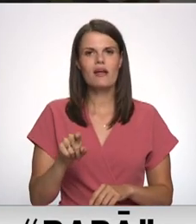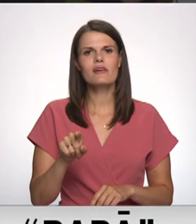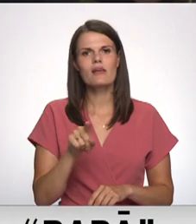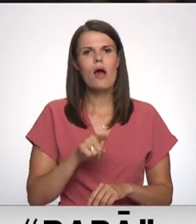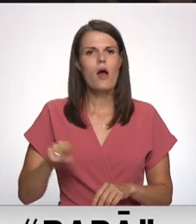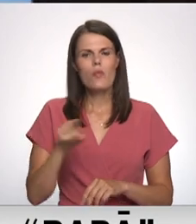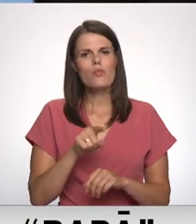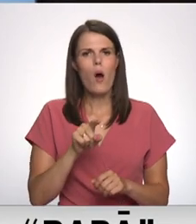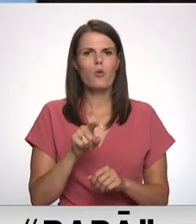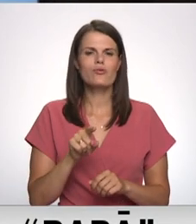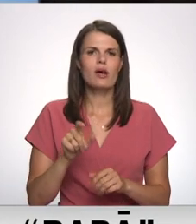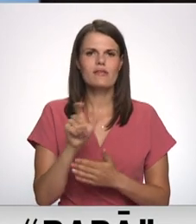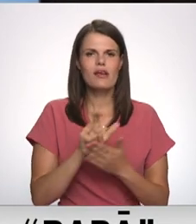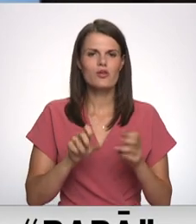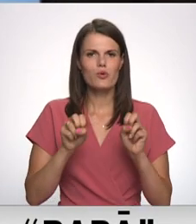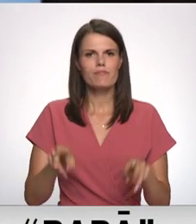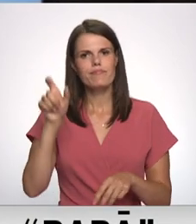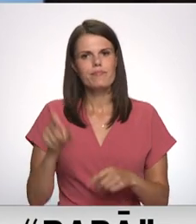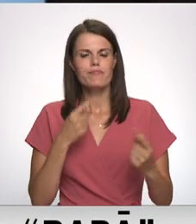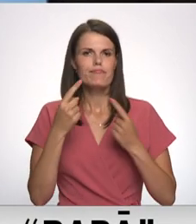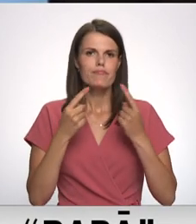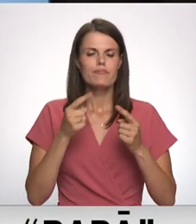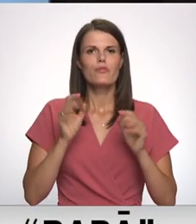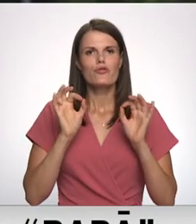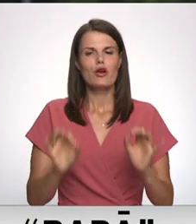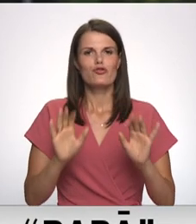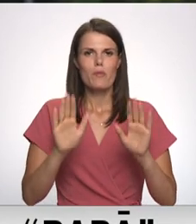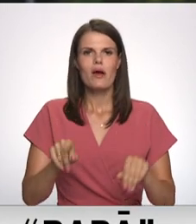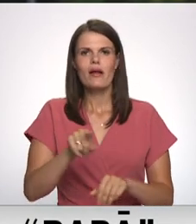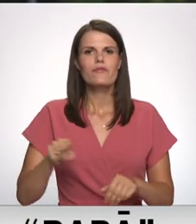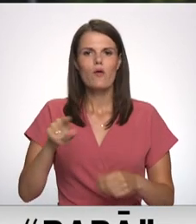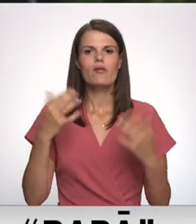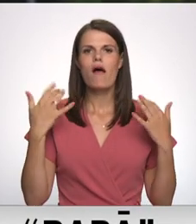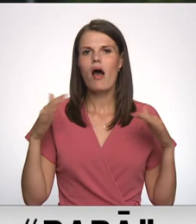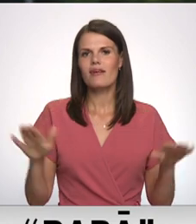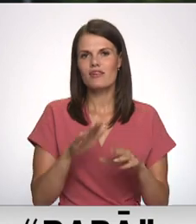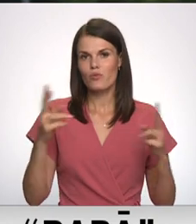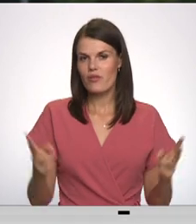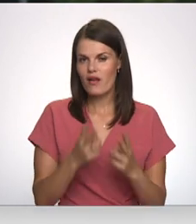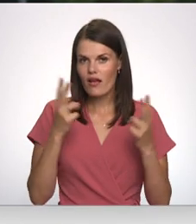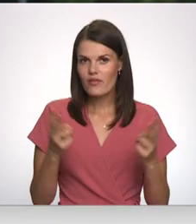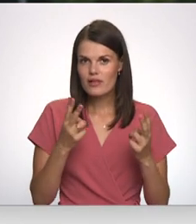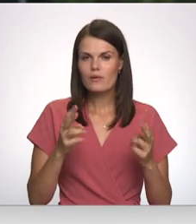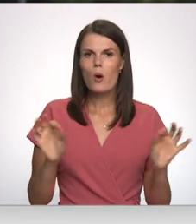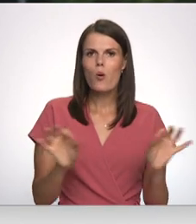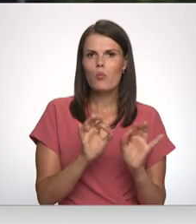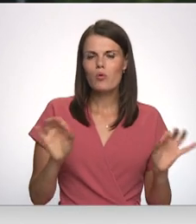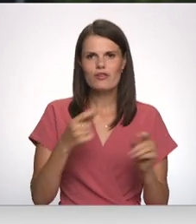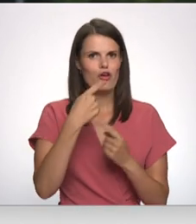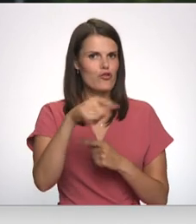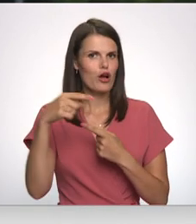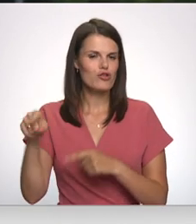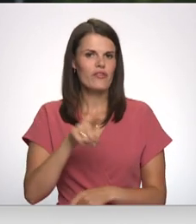un meistarklasēm, akcentējot tautu āra dziedāšanas tradīcijas. Melodija un mūzika tautu starp atšķiras,